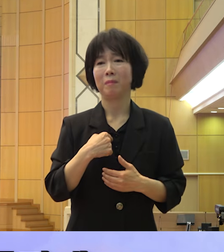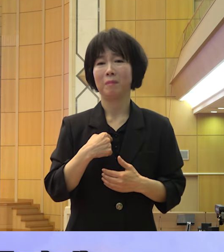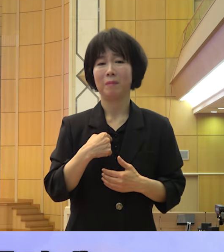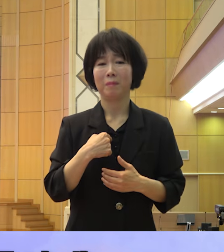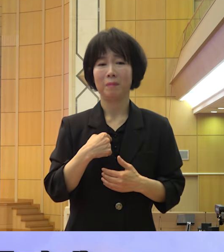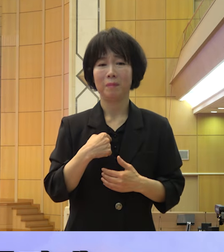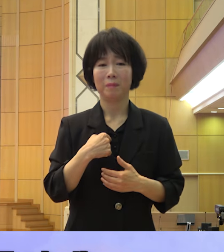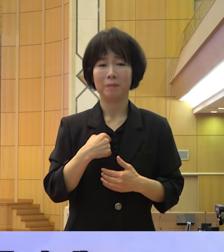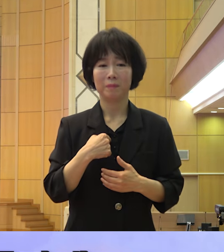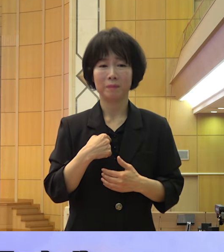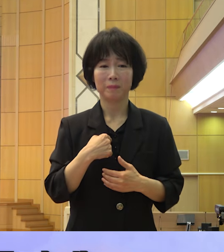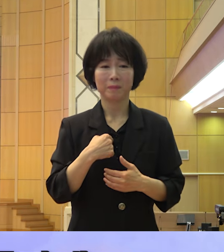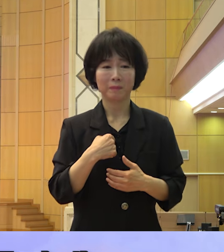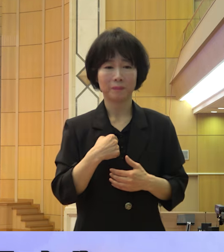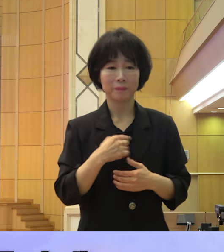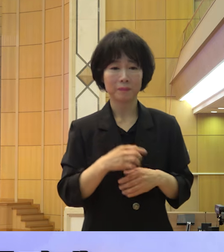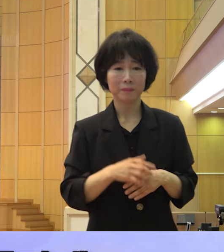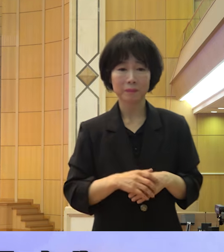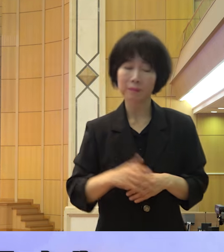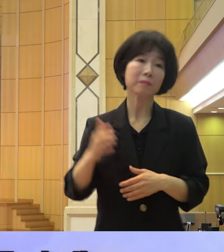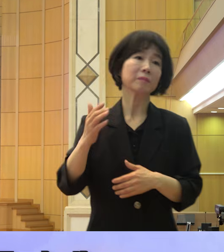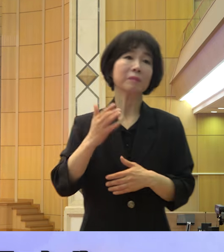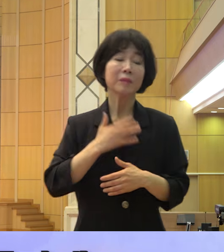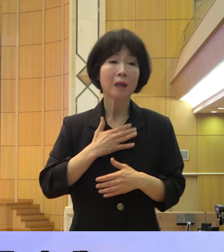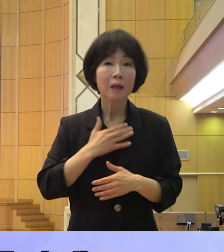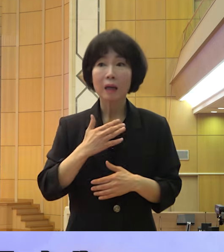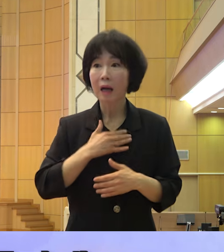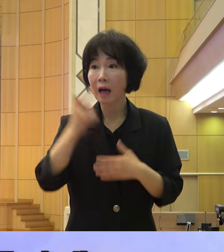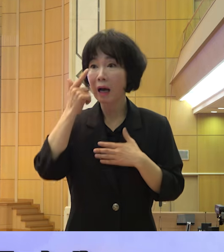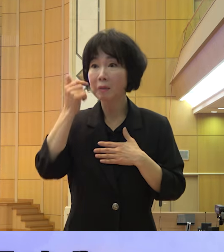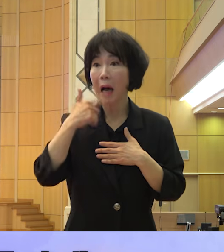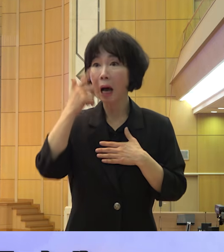아니, 얼마나 우리 아버님이,